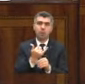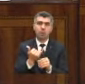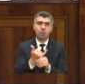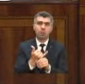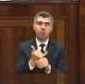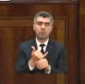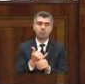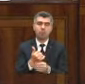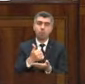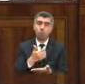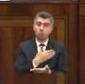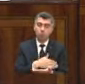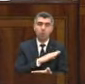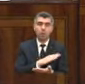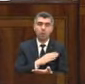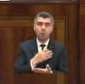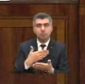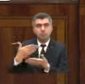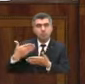هذا المجلس المستشارين على وعسى.